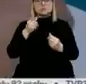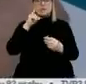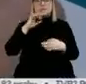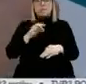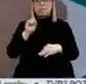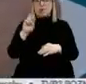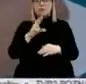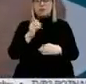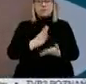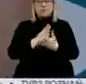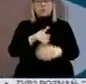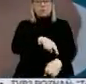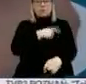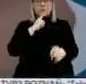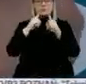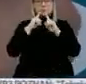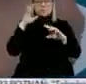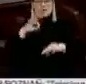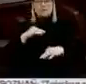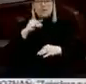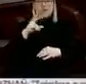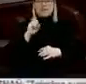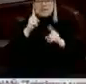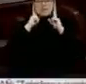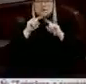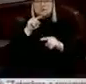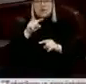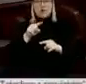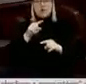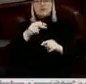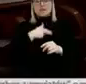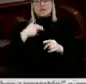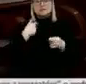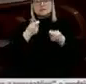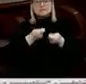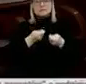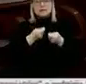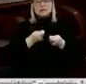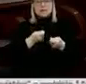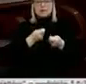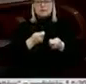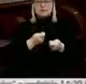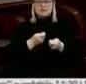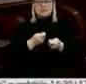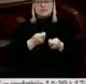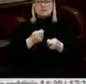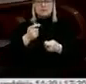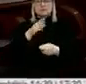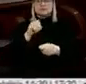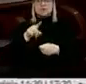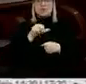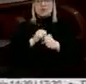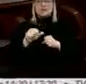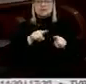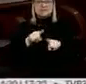długo z Moniką, rozmawiałam długo z Panią Ewą i właśnie one tak nas przekonywały, że to jest znak,